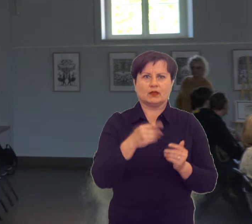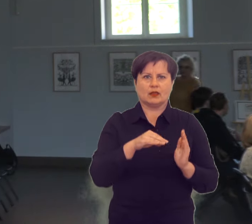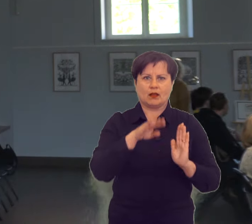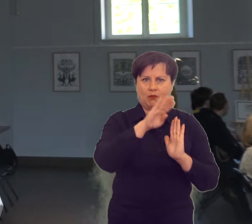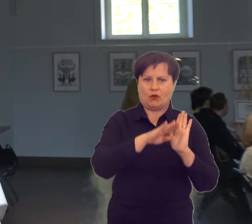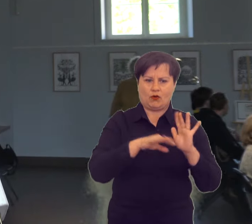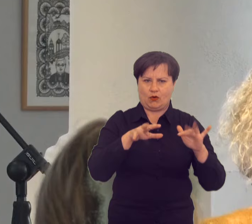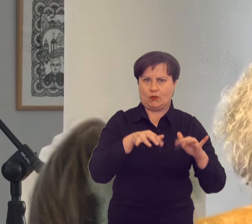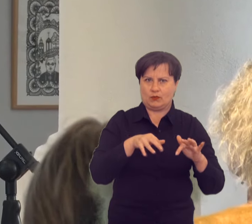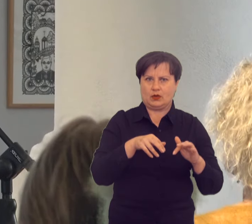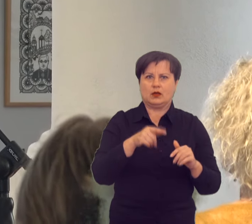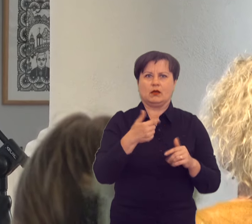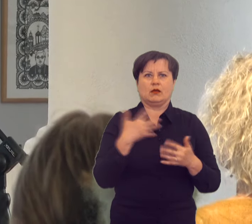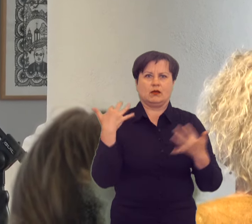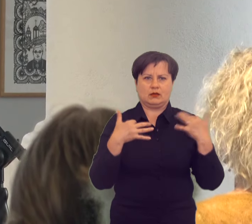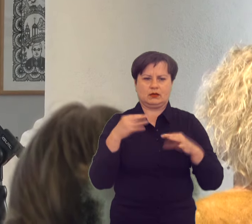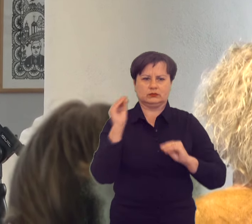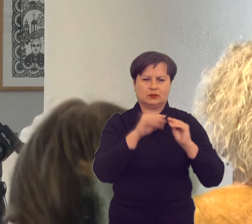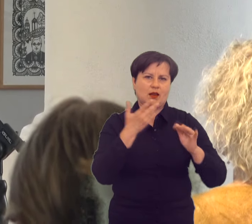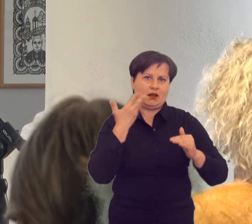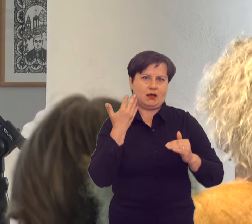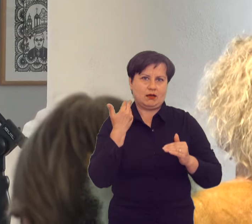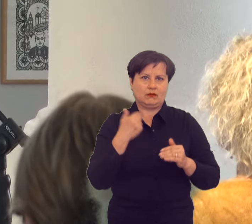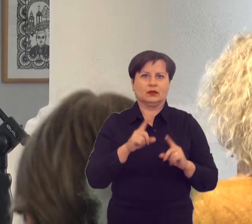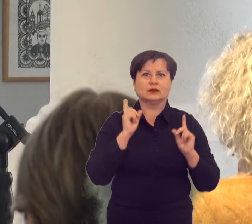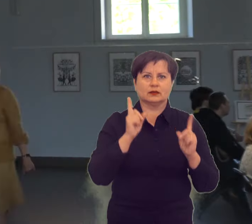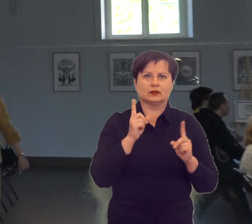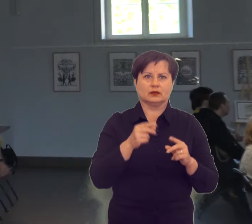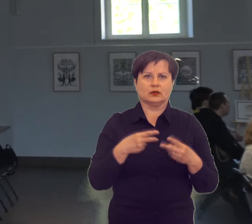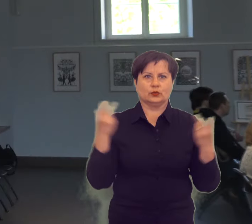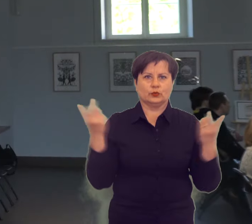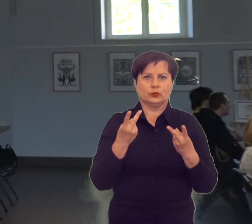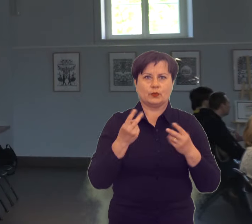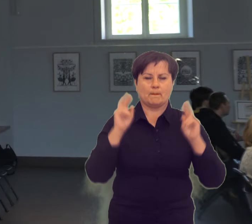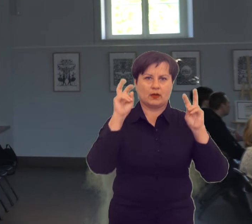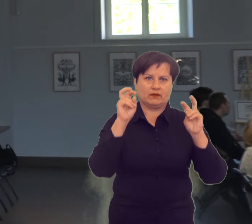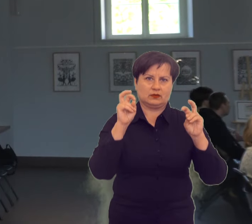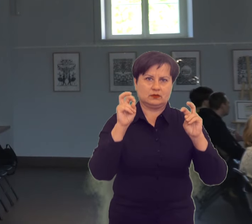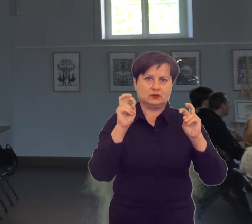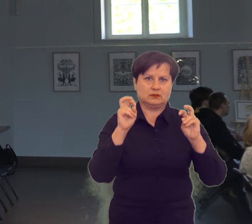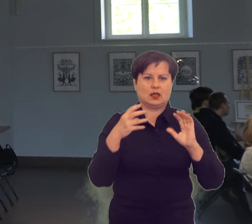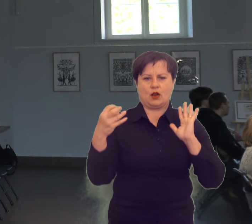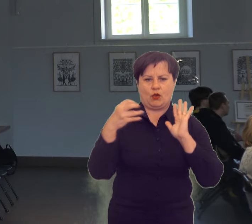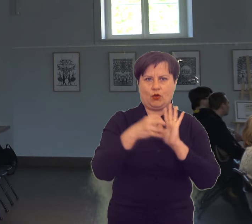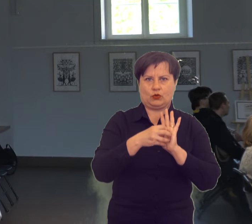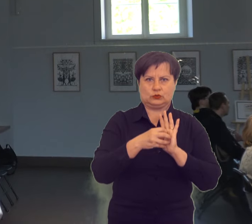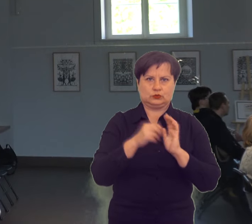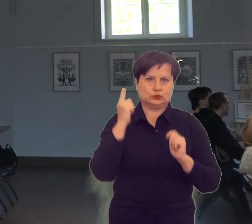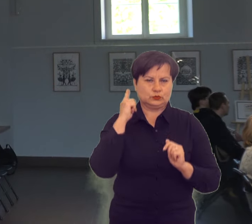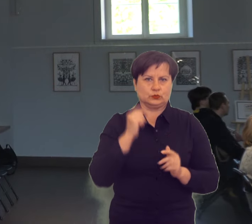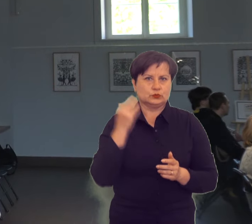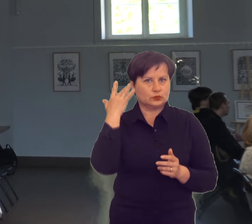Ten per vieną programą Canva ten greitai sudėjau, ten labai lengva buvo. Tik reikėjo pavadinimą,